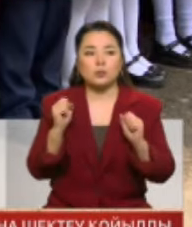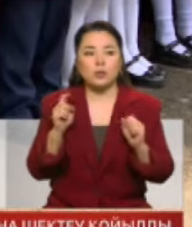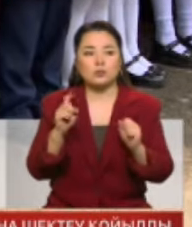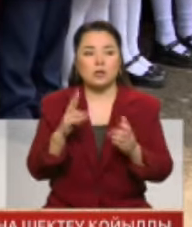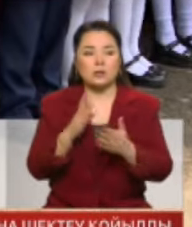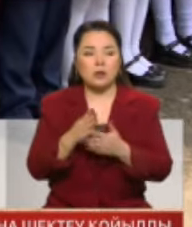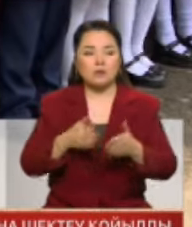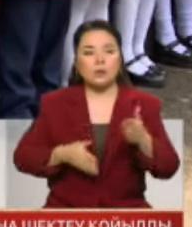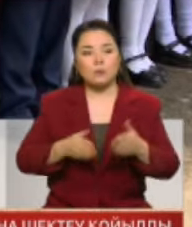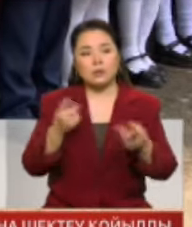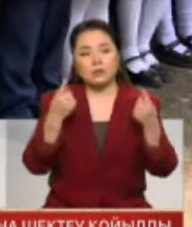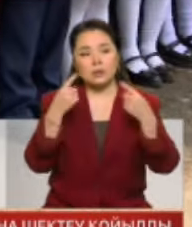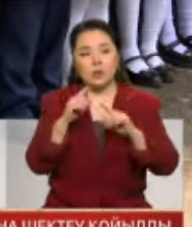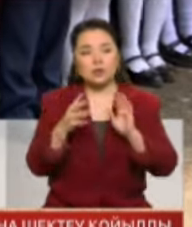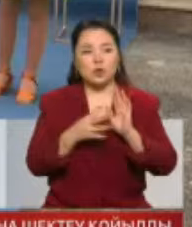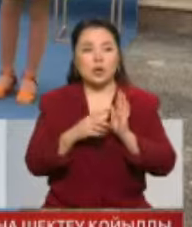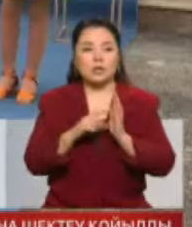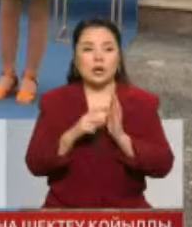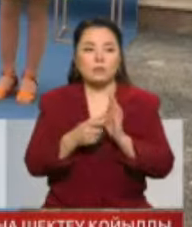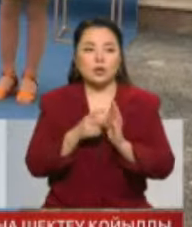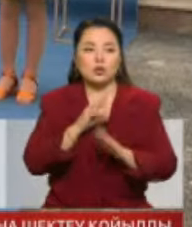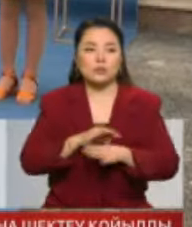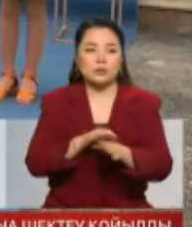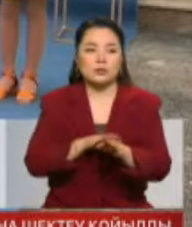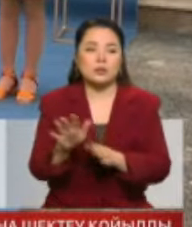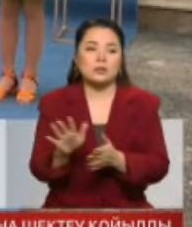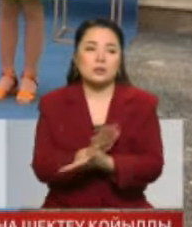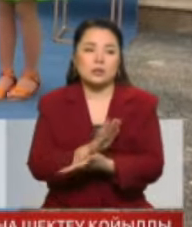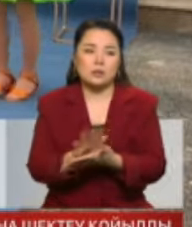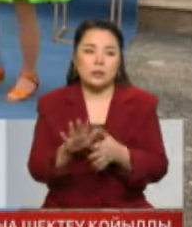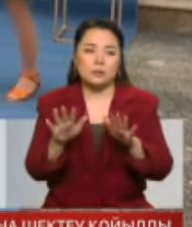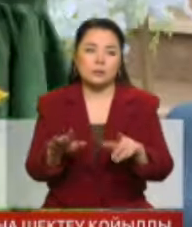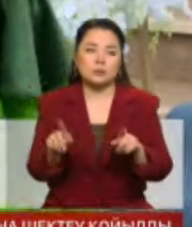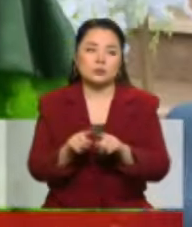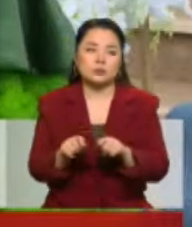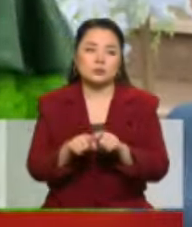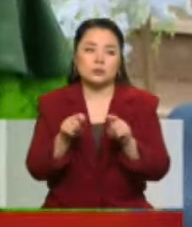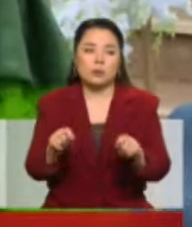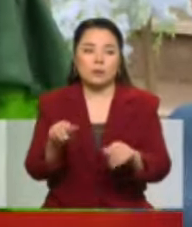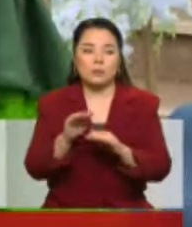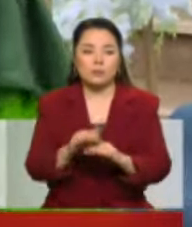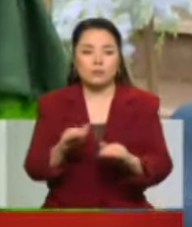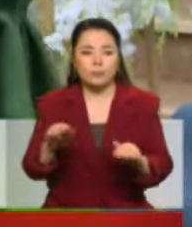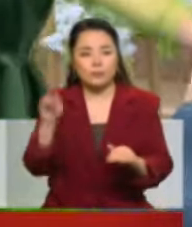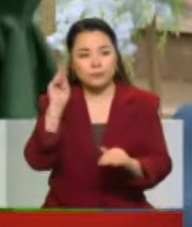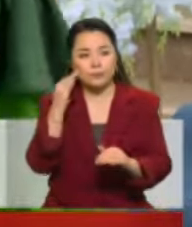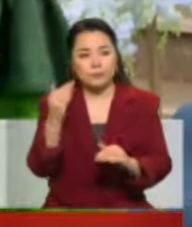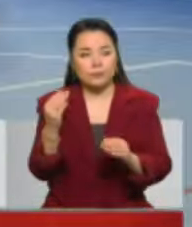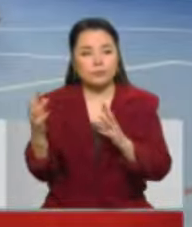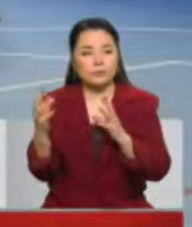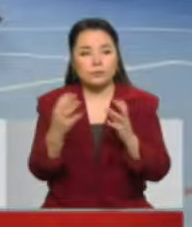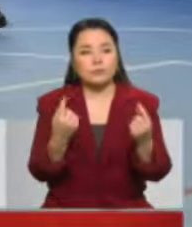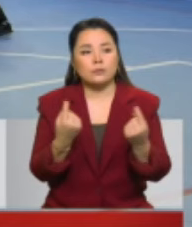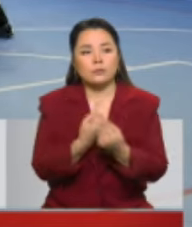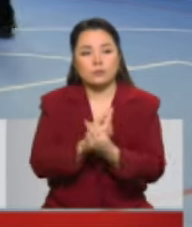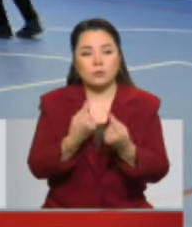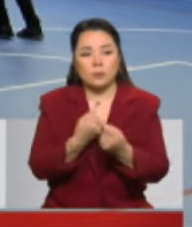және модификациялық 9 кабинет жұмыс істейді. Тегін үйірмелер қарастырылған, оқушыларды мектепке тасымалдайтын автобус